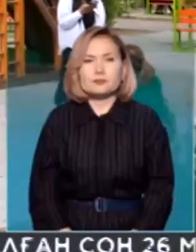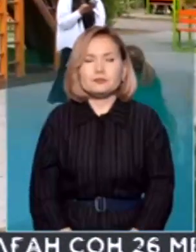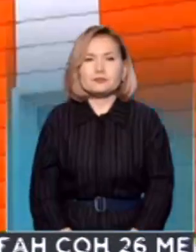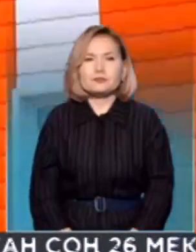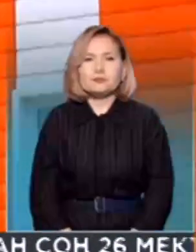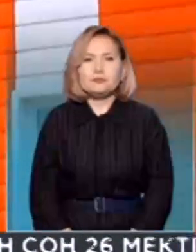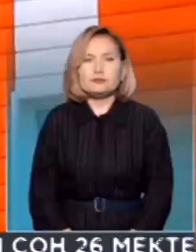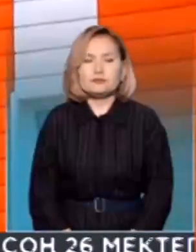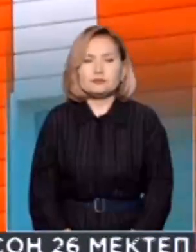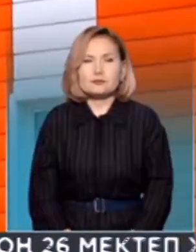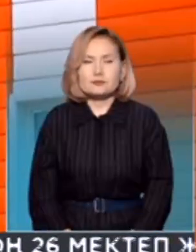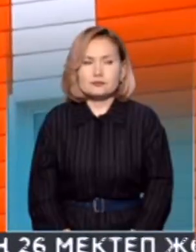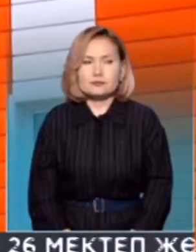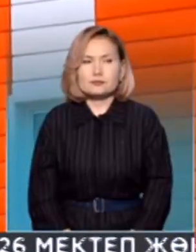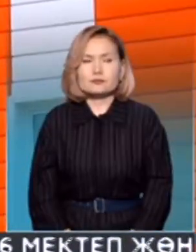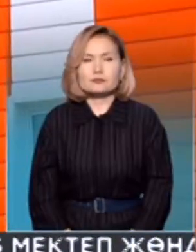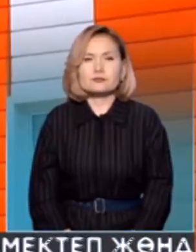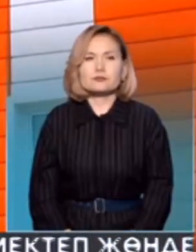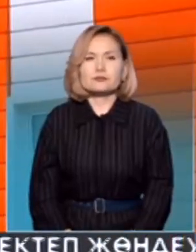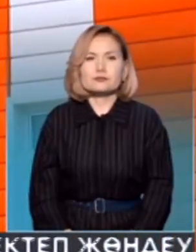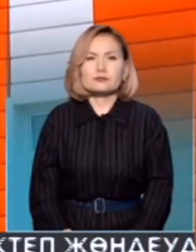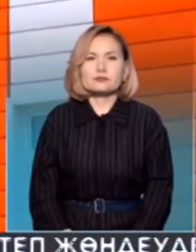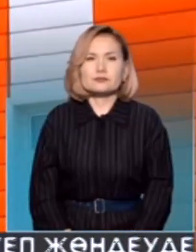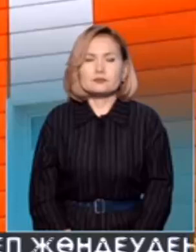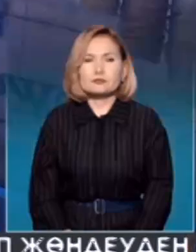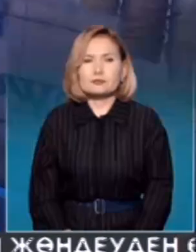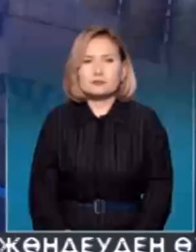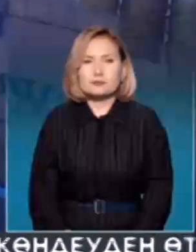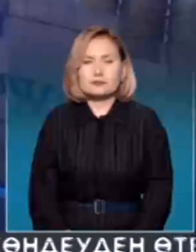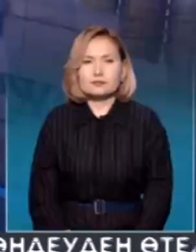Нұрлыбек Нұрмахан, Қазақстан ұлттық телеарнасы, Қызылордадан.